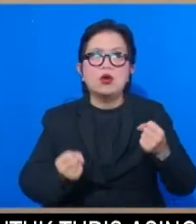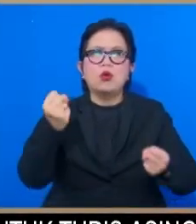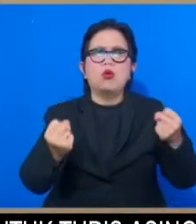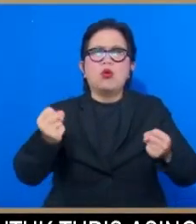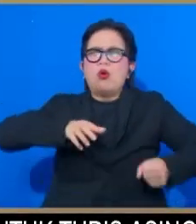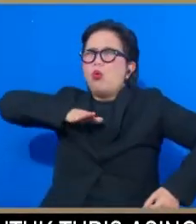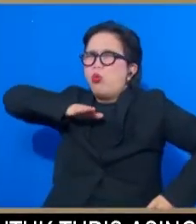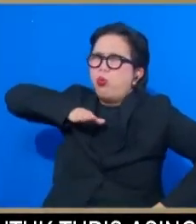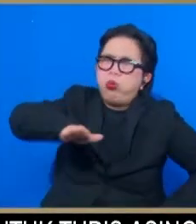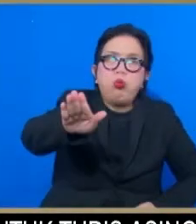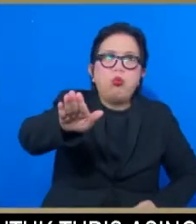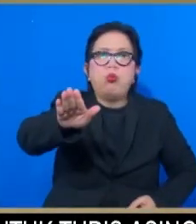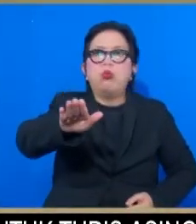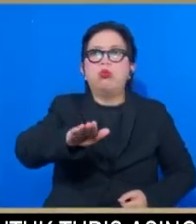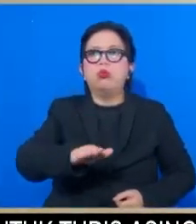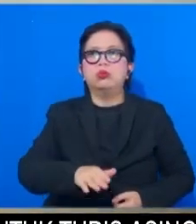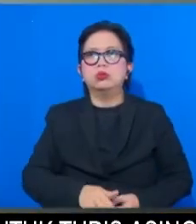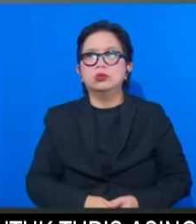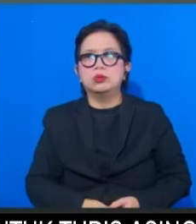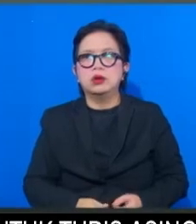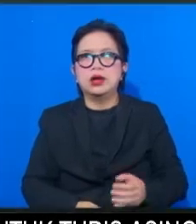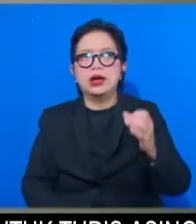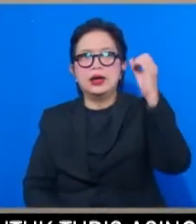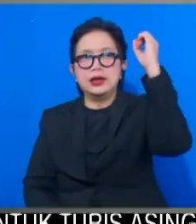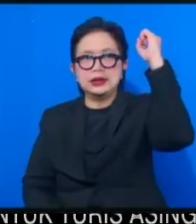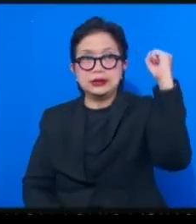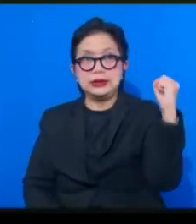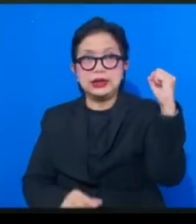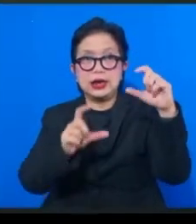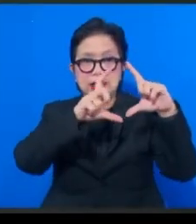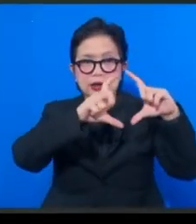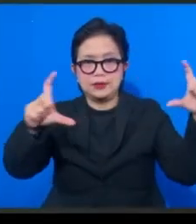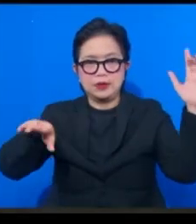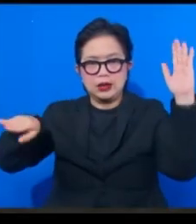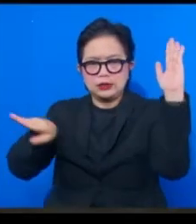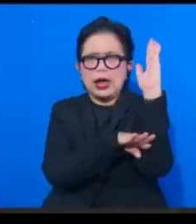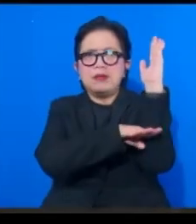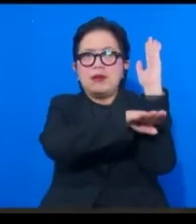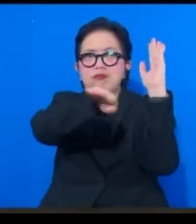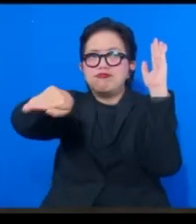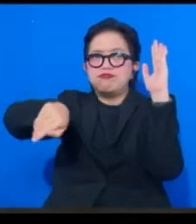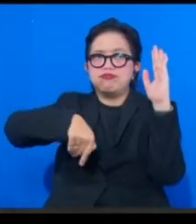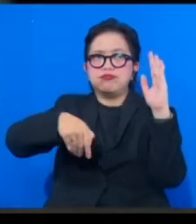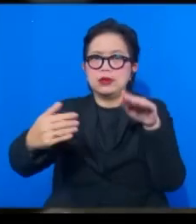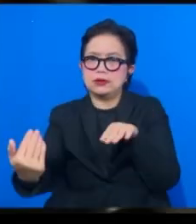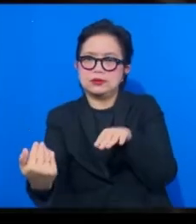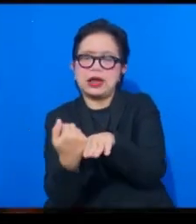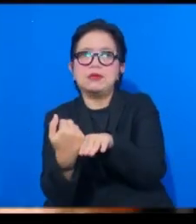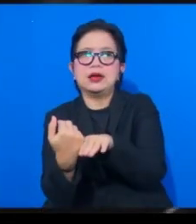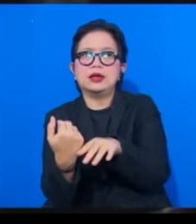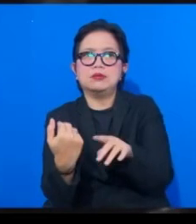kecepatan tinggi. Tiba-tiba, mobil menghantam tiang reklame, berputar arah, menabrak mobil yang sedang